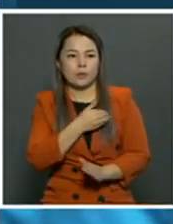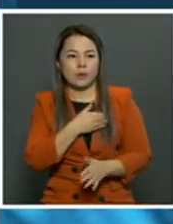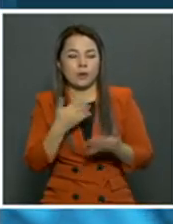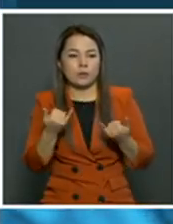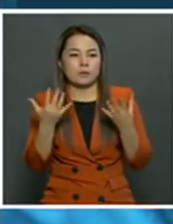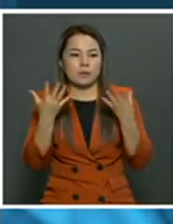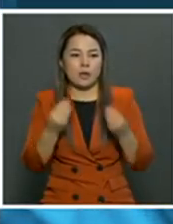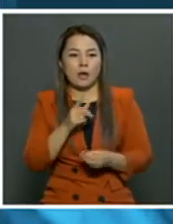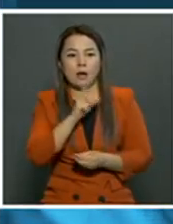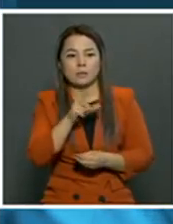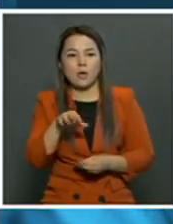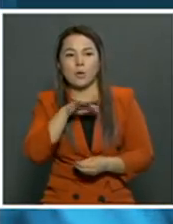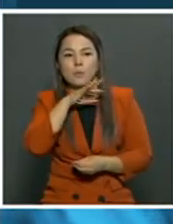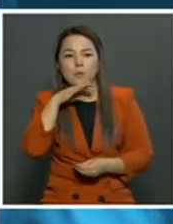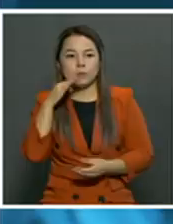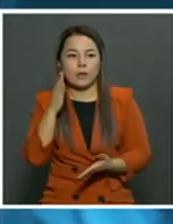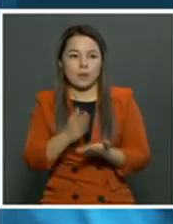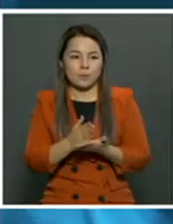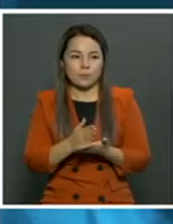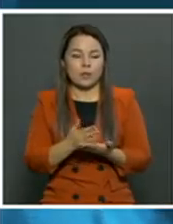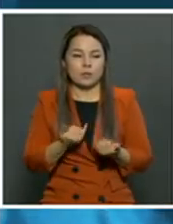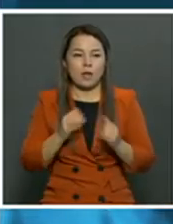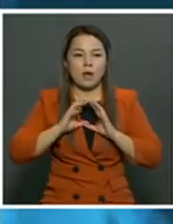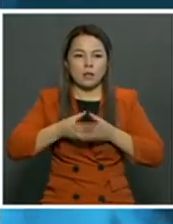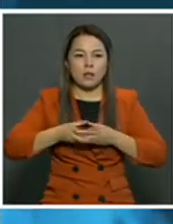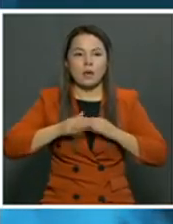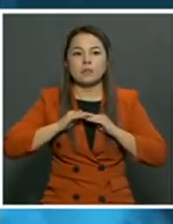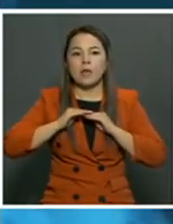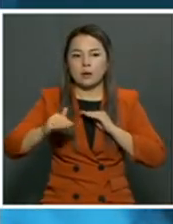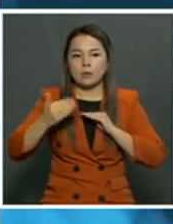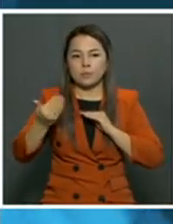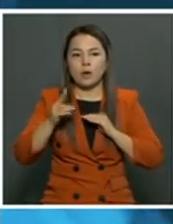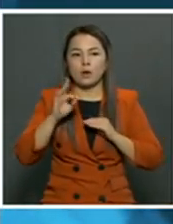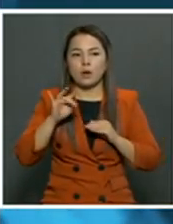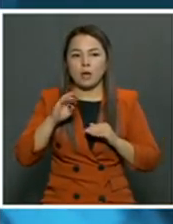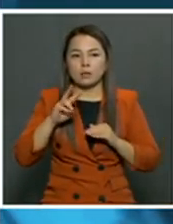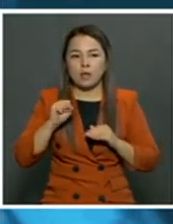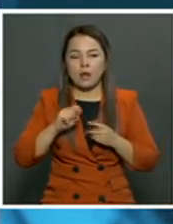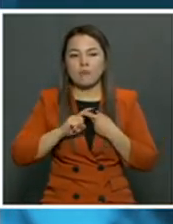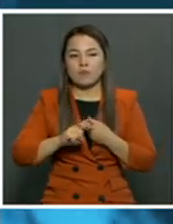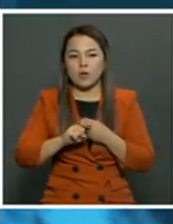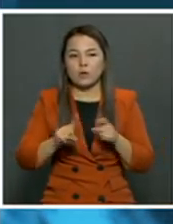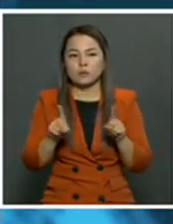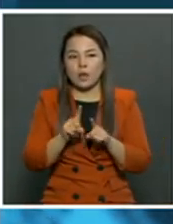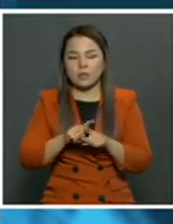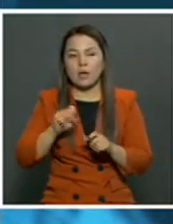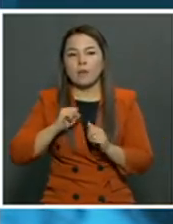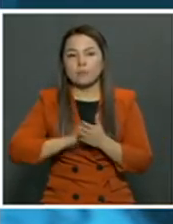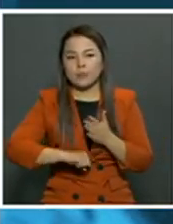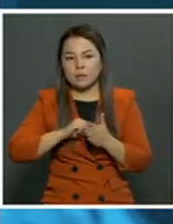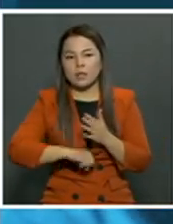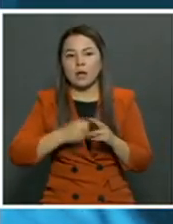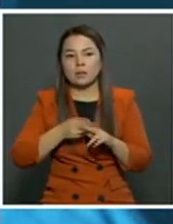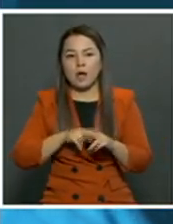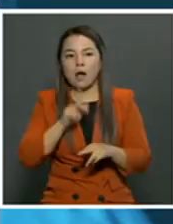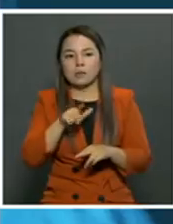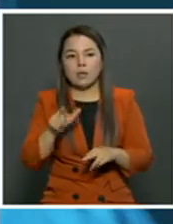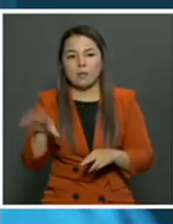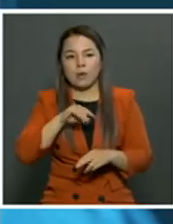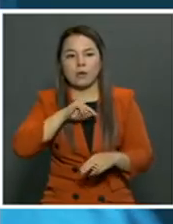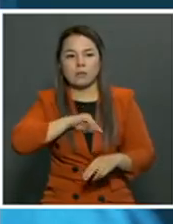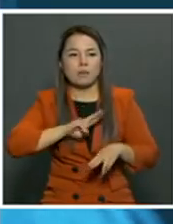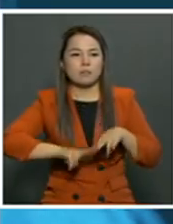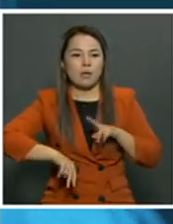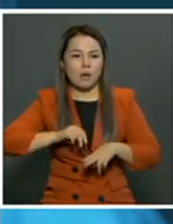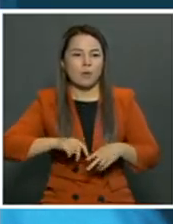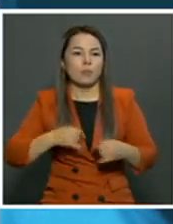Қазіргі кезде азаматтардың көбісі әлемдік деңгейде болып жатқан коронавирус мәселесіне байланысты, адамдардың